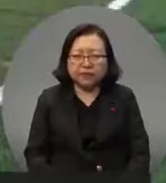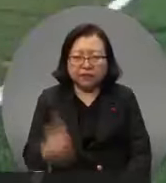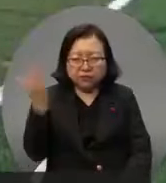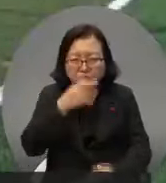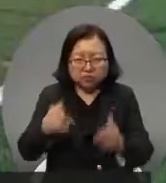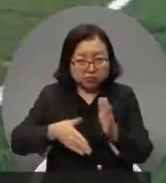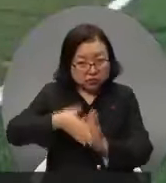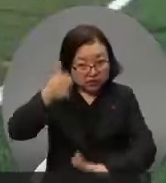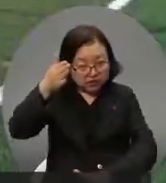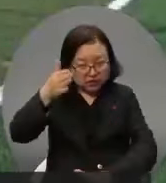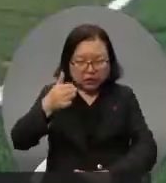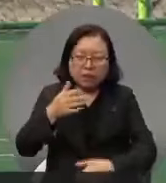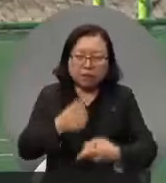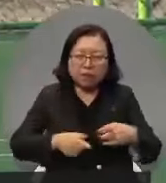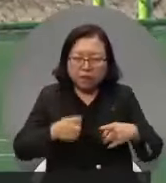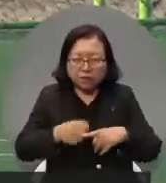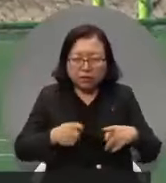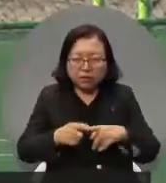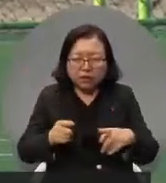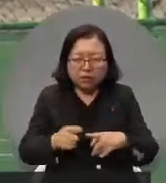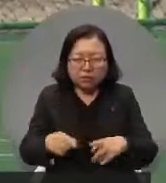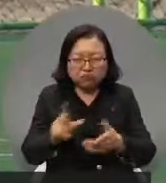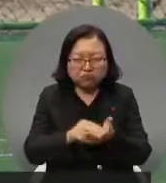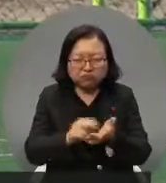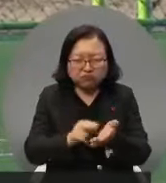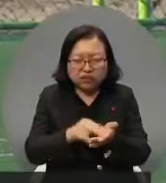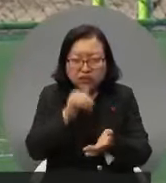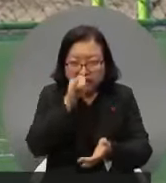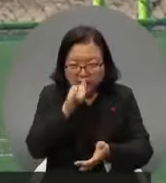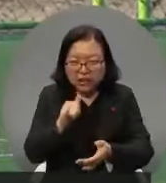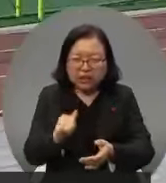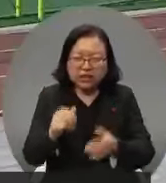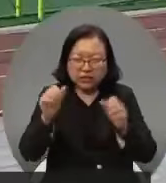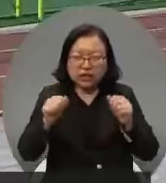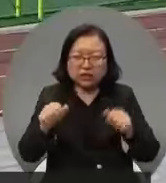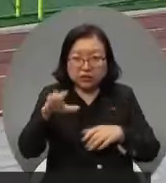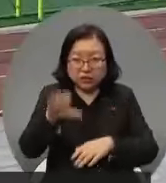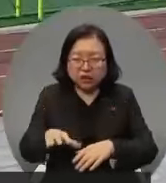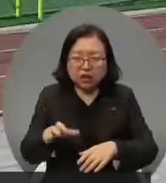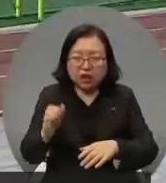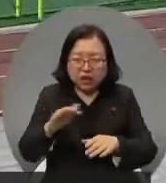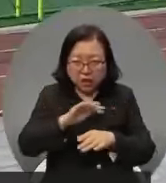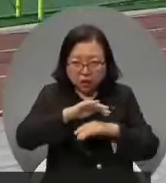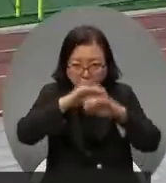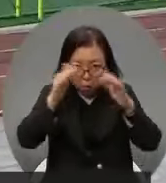청주시는 반쪽짜리라는 지적을 받은 체육시설을 에어돔 구장으로 만든다는 구상입니다.